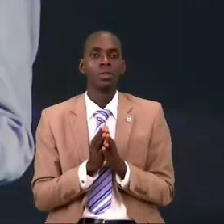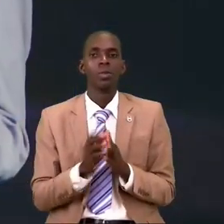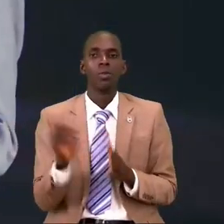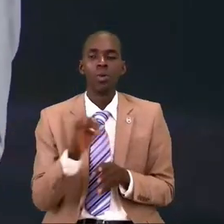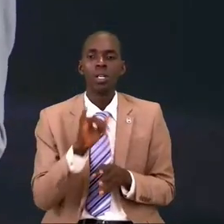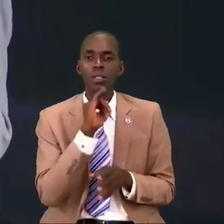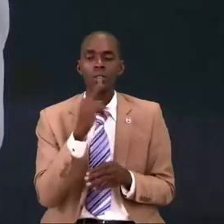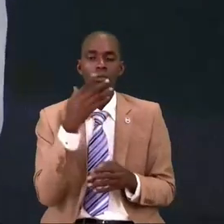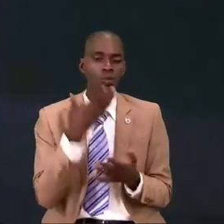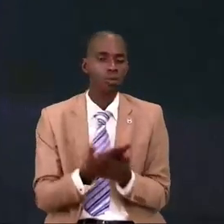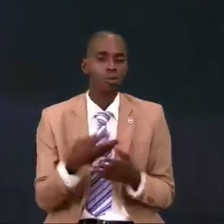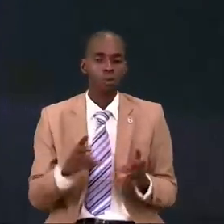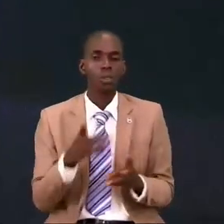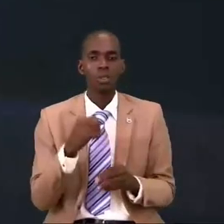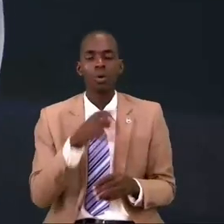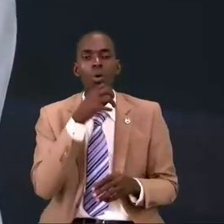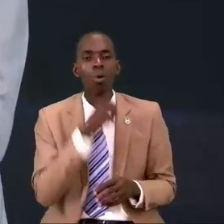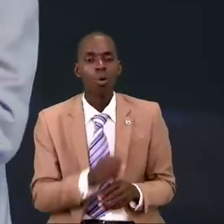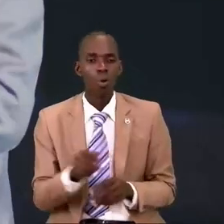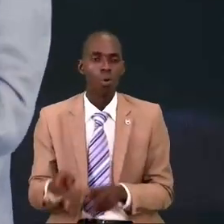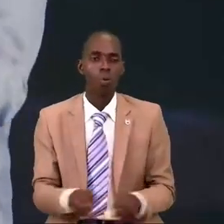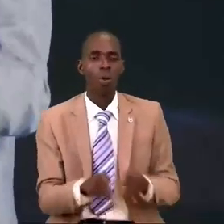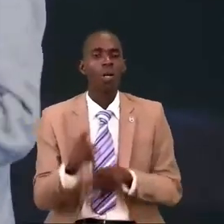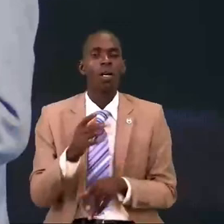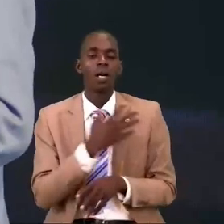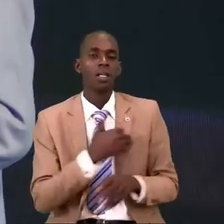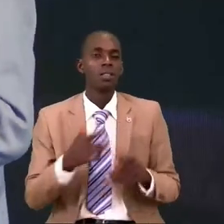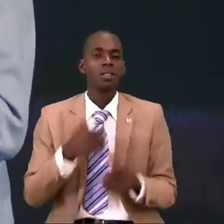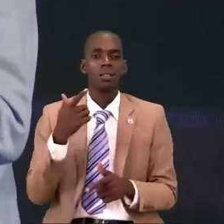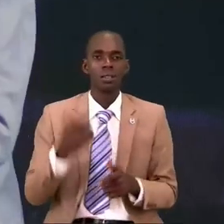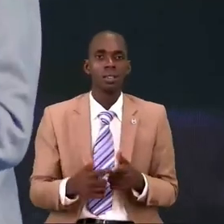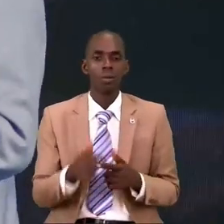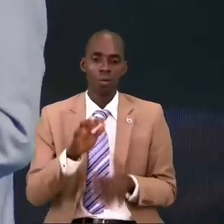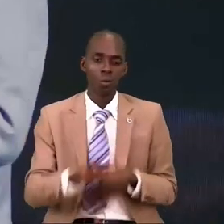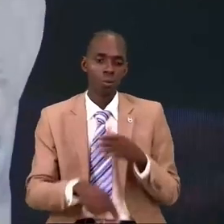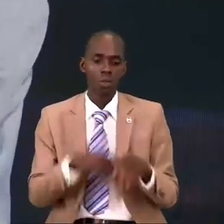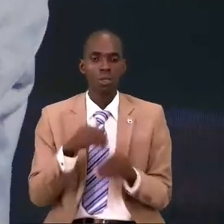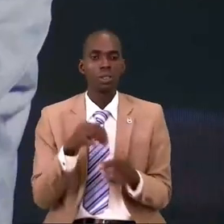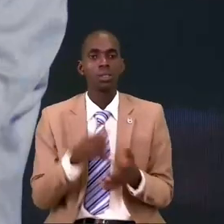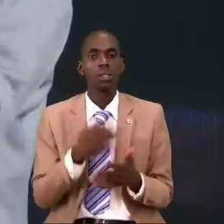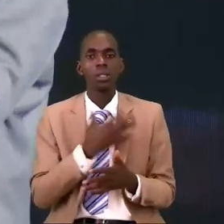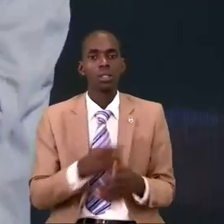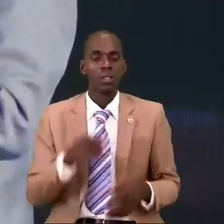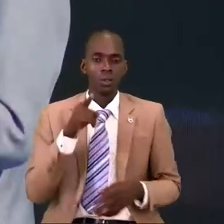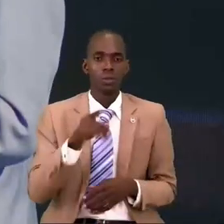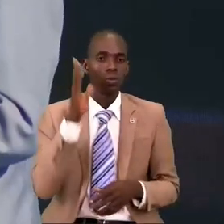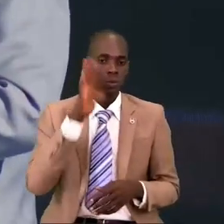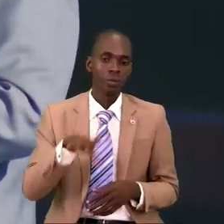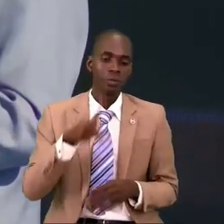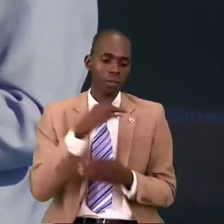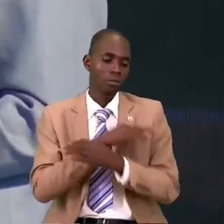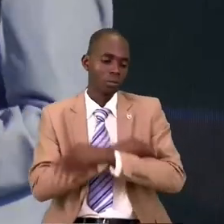marchez-y. Et vous trouverez du repos, vous trouverez du succès, vous trouverez la